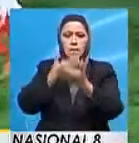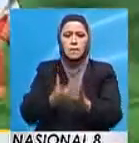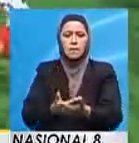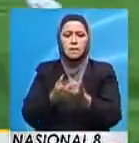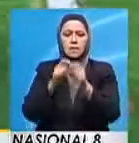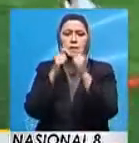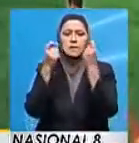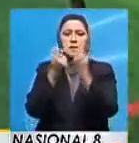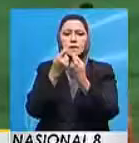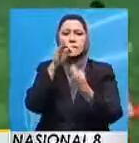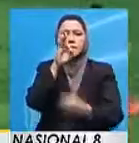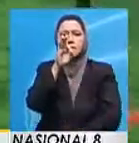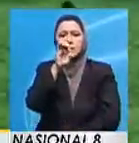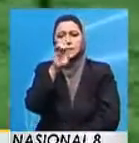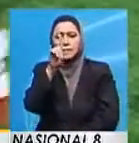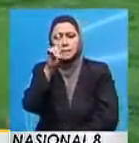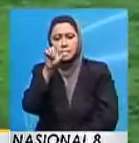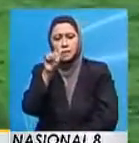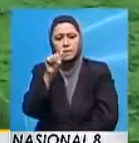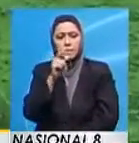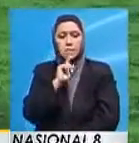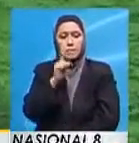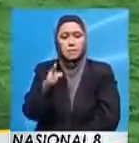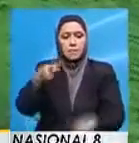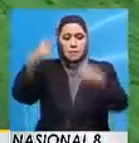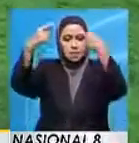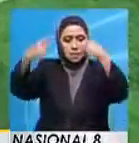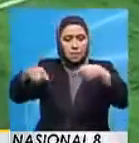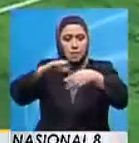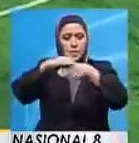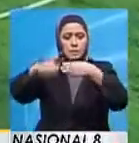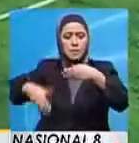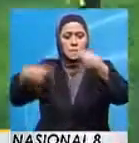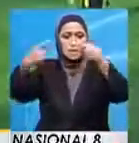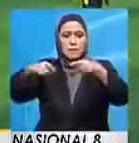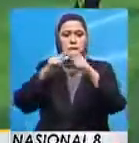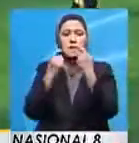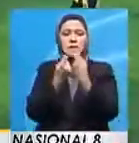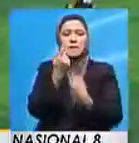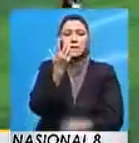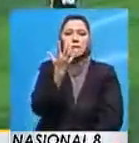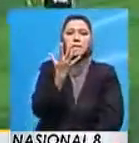Felda United menamatkan saingan Liga Super di tempat kelima, terkandas di